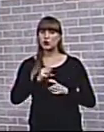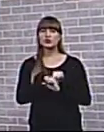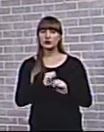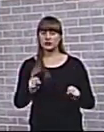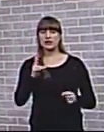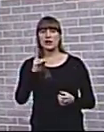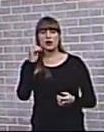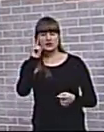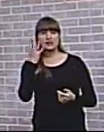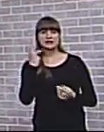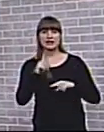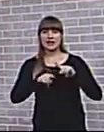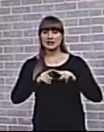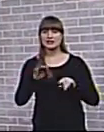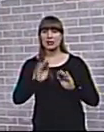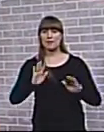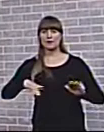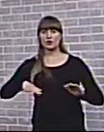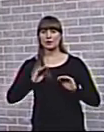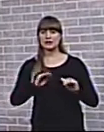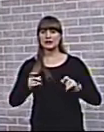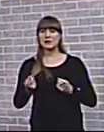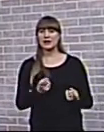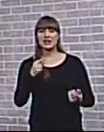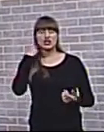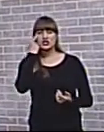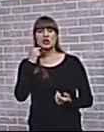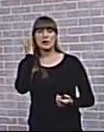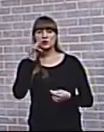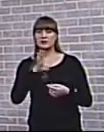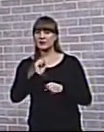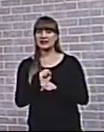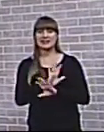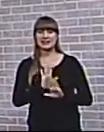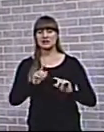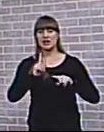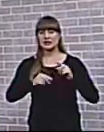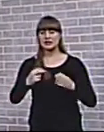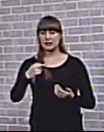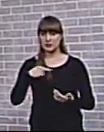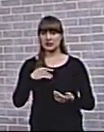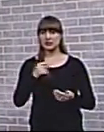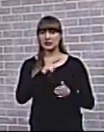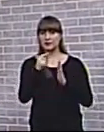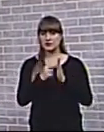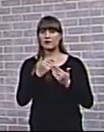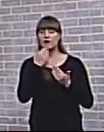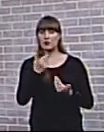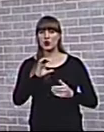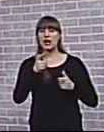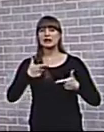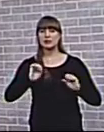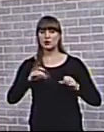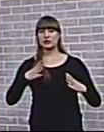потом, когда дети покатались тоже с такими вот щеками розовыми, их не остановить было, родители подходили и начали задавать вопрос, а где мы можем